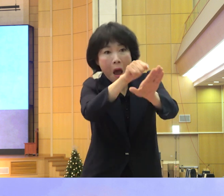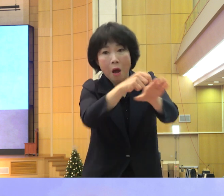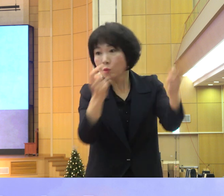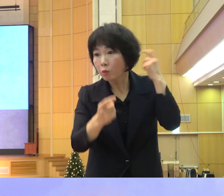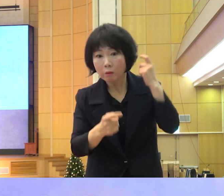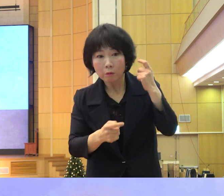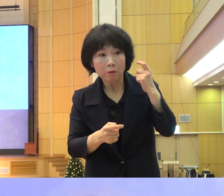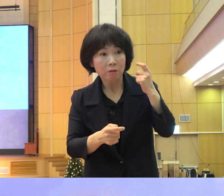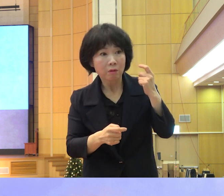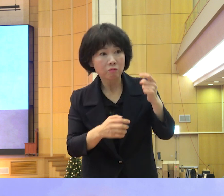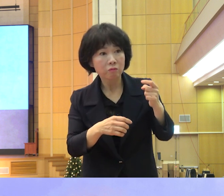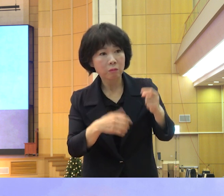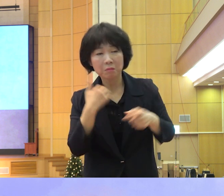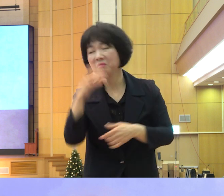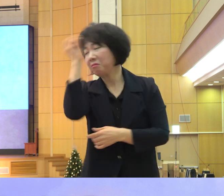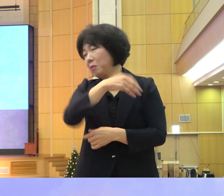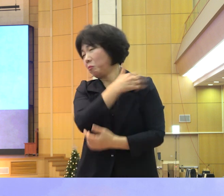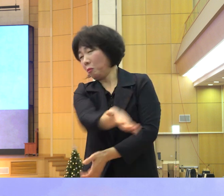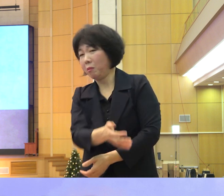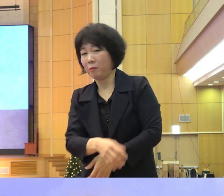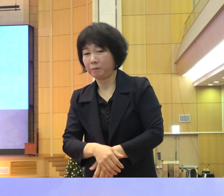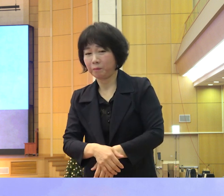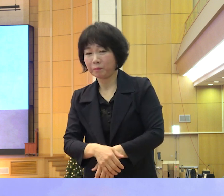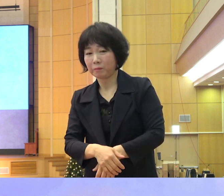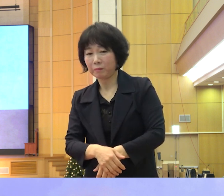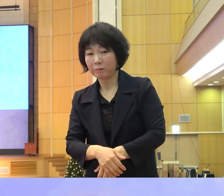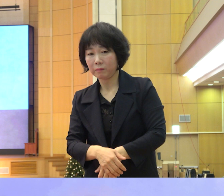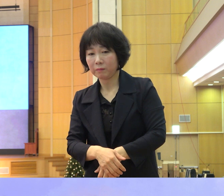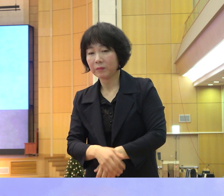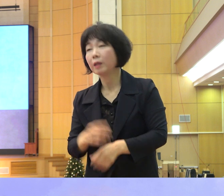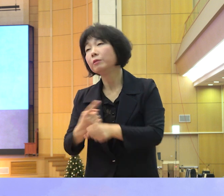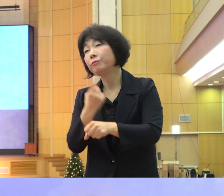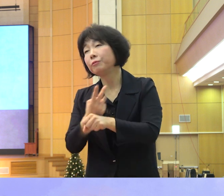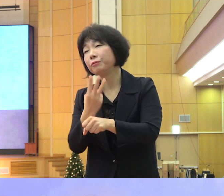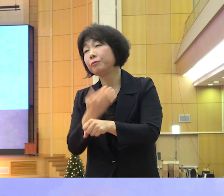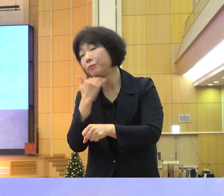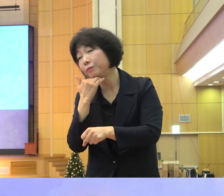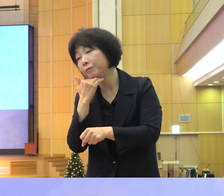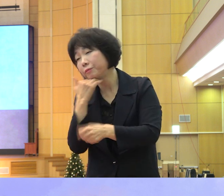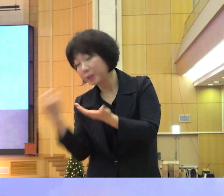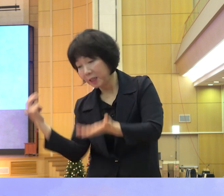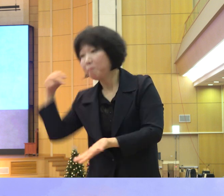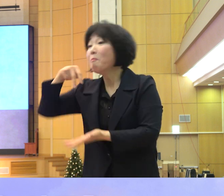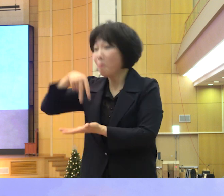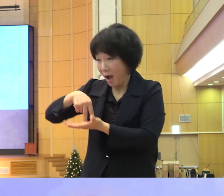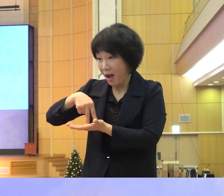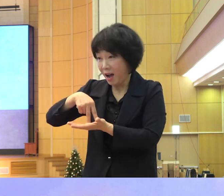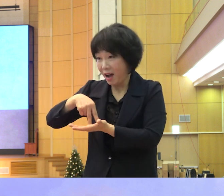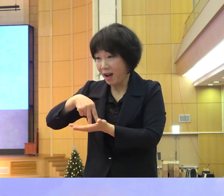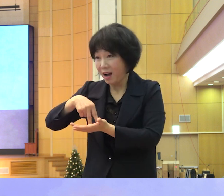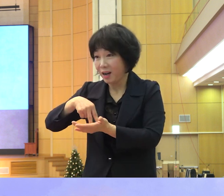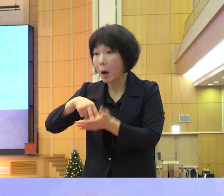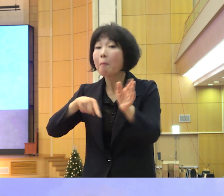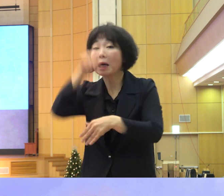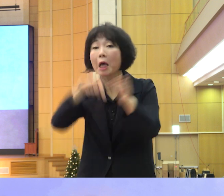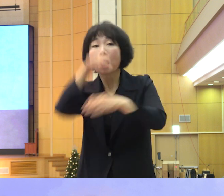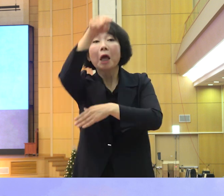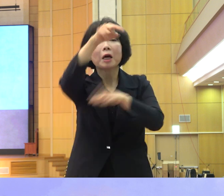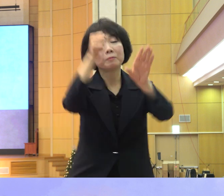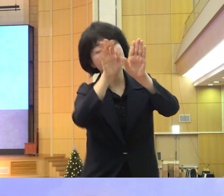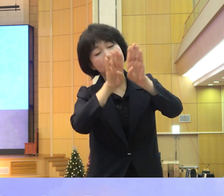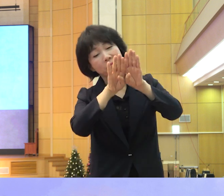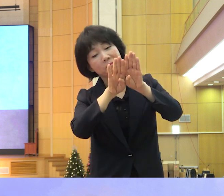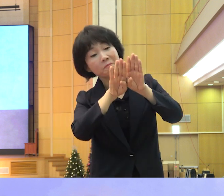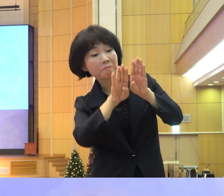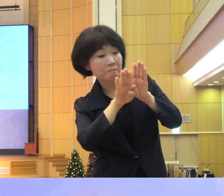오면 누가 기도하겠지. 기도했다가 나가보니까 사람은 없고 쌀 푸대에 20kg 푸대에 쌀을 가득 담은